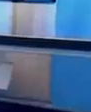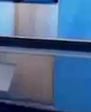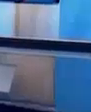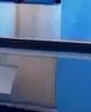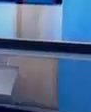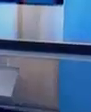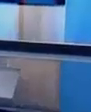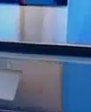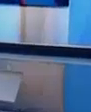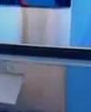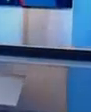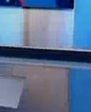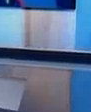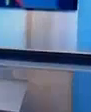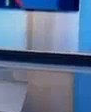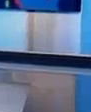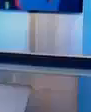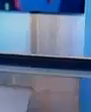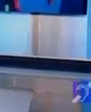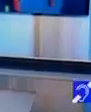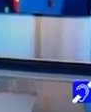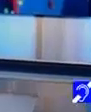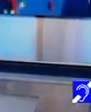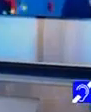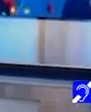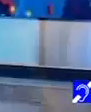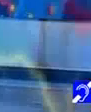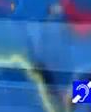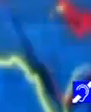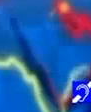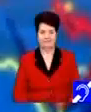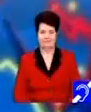Adela Dănilă vă prezintă Telejurnalul.